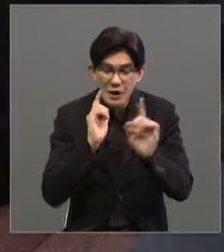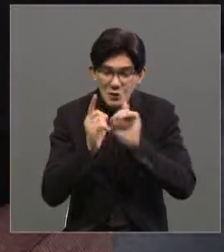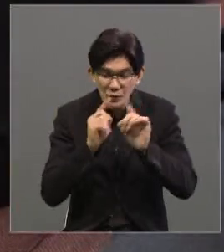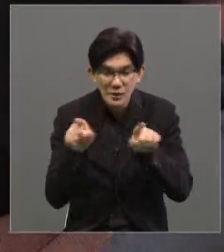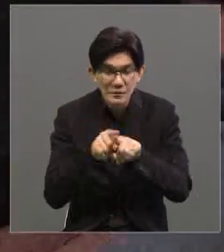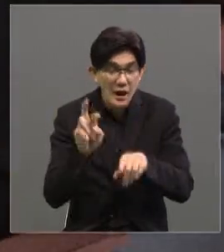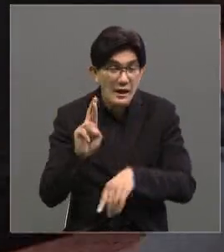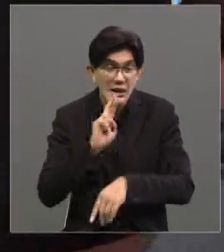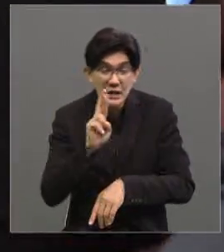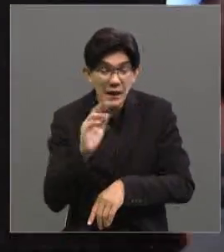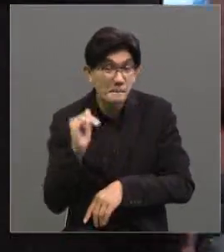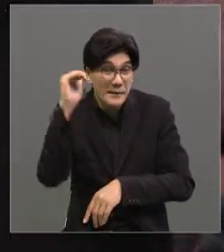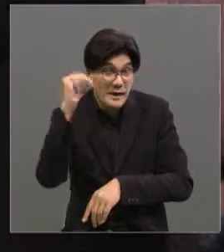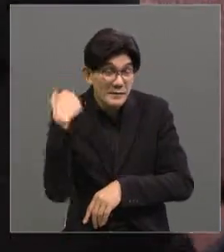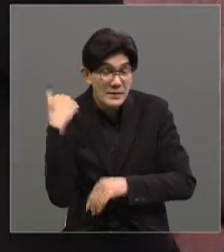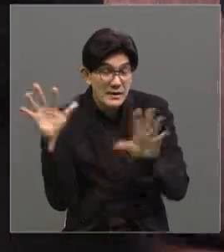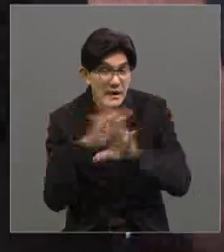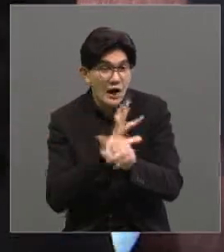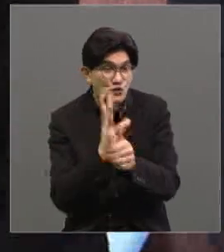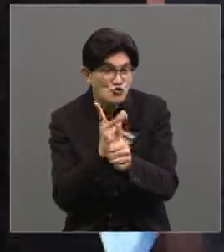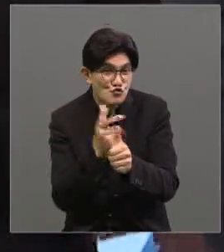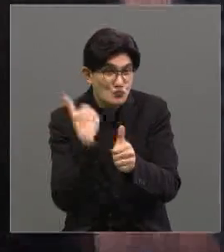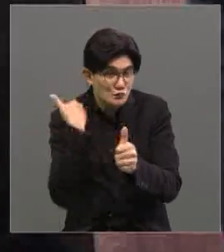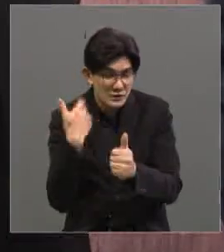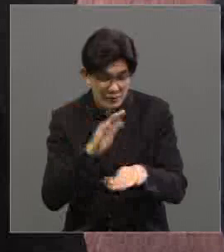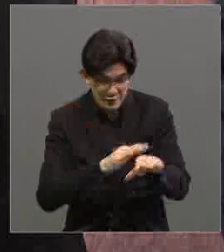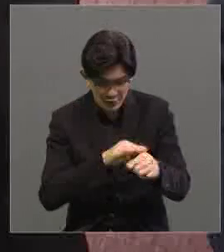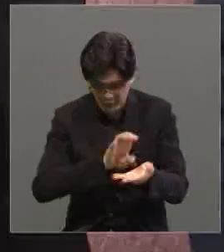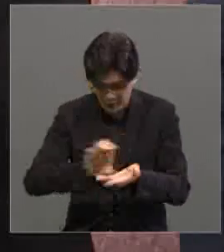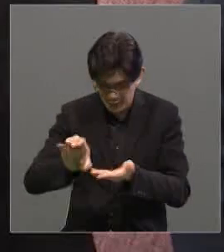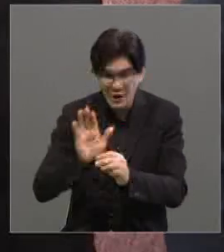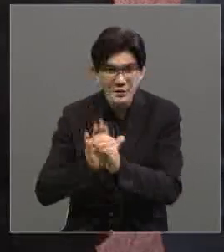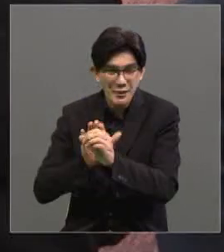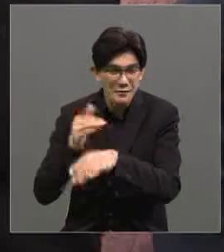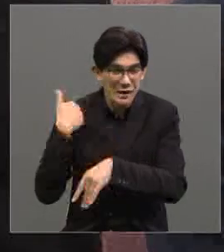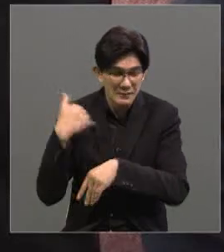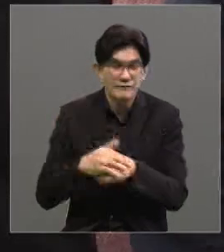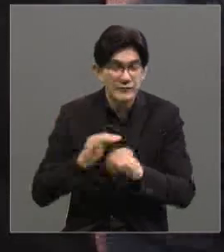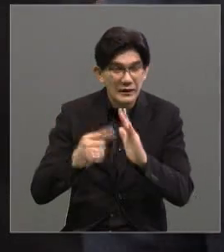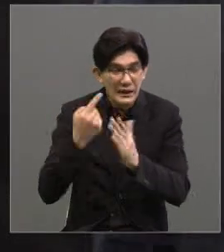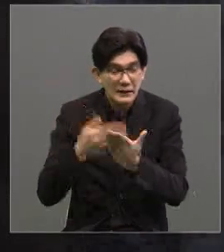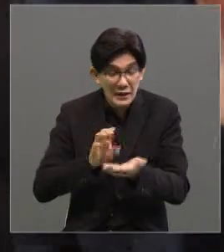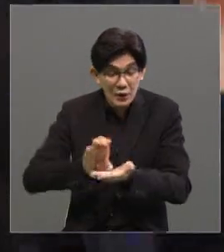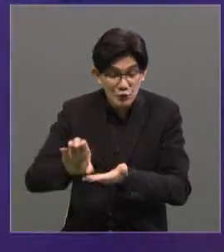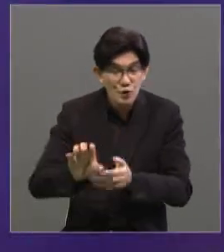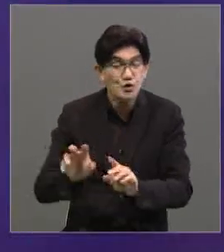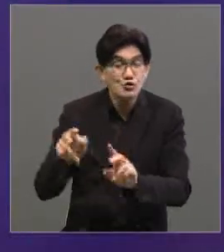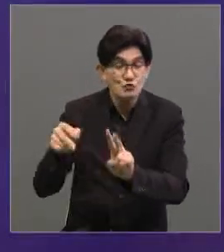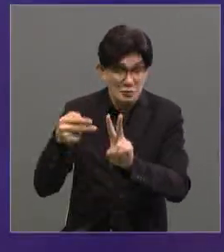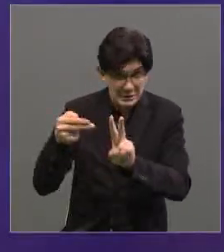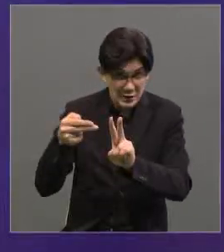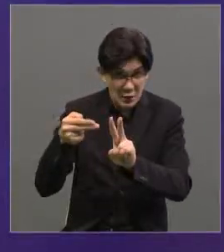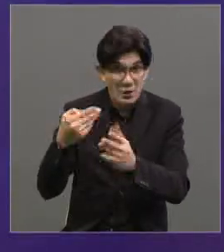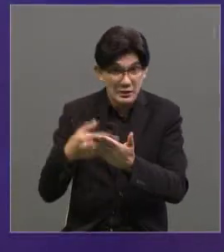คุยเนี่ยมีเรียกพี่เรียกอะไรเป็นแบบเชิงชู้สาวแล้วก็ชวนไปลงทุนในคลิปโตครั้งแรกเนี่ยบอกว่าลงทุนไป 20,000ก็ได้กำไร